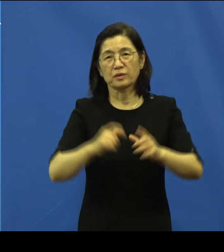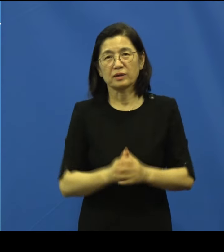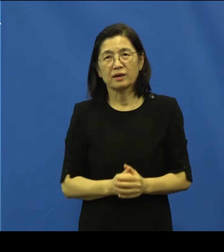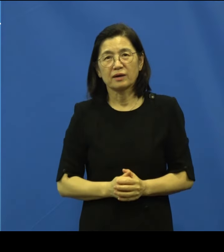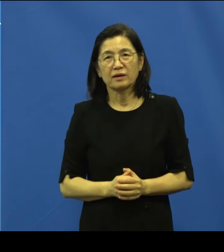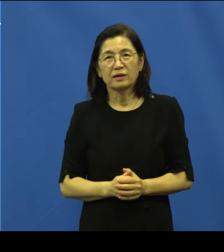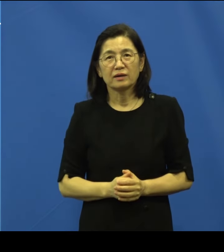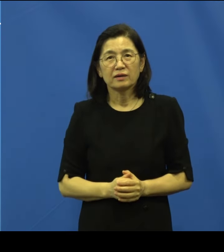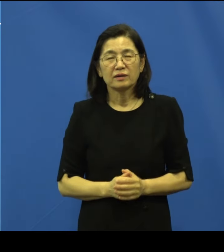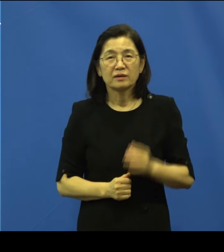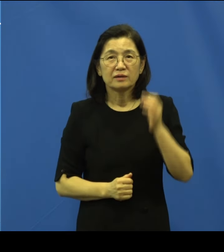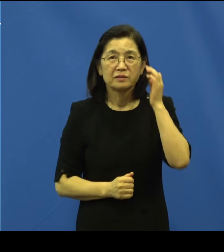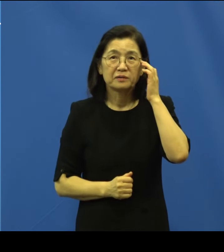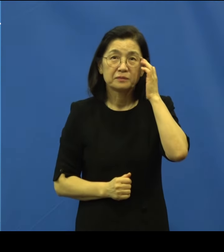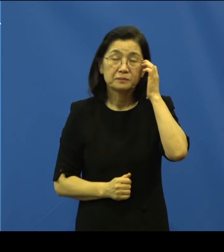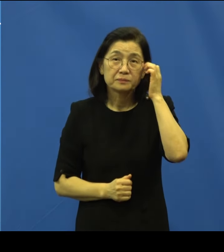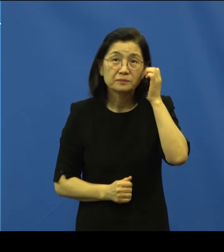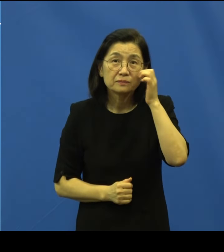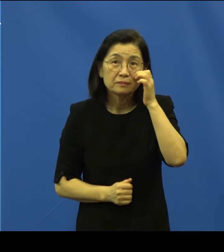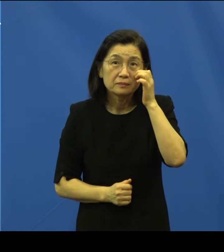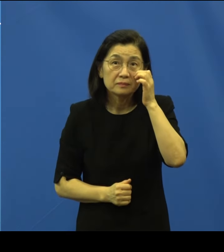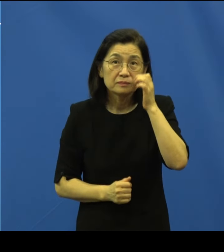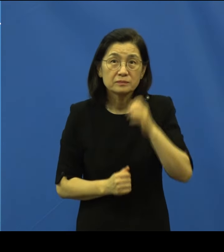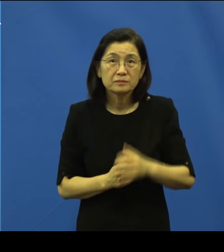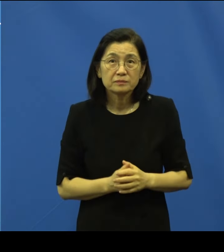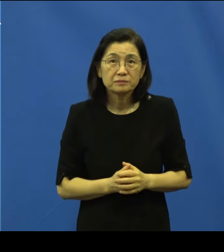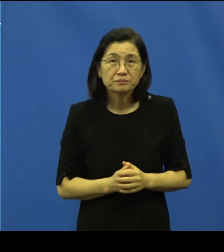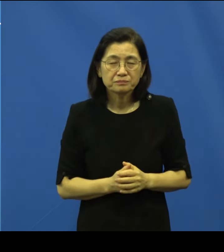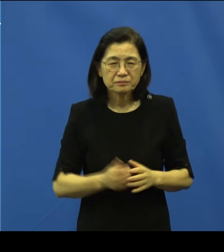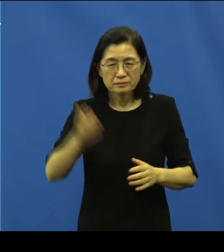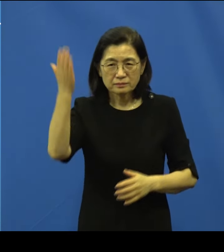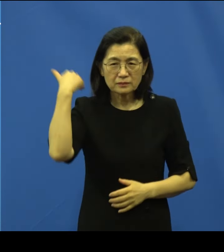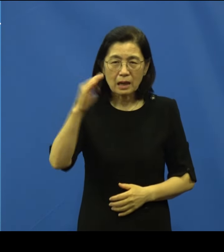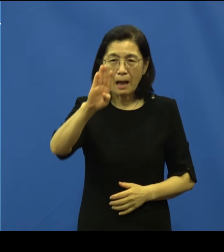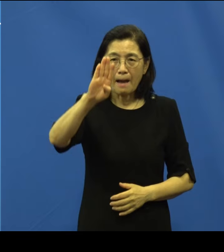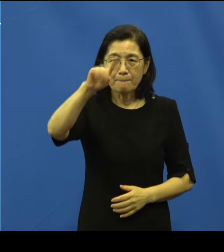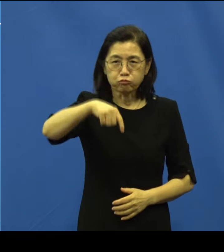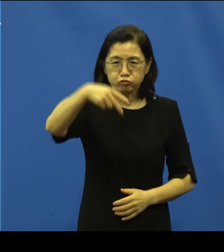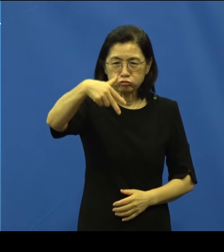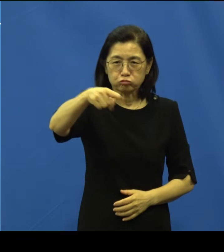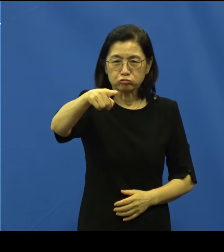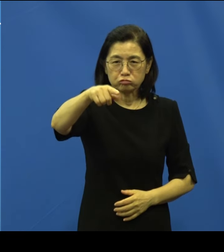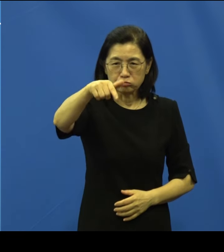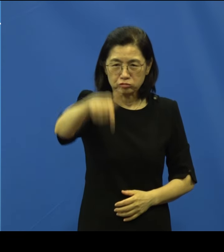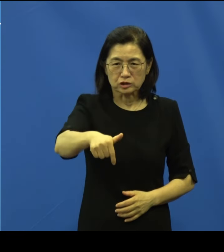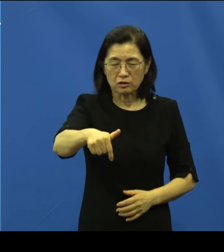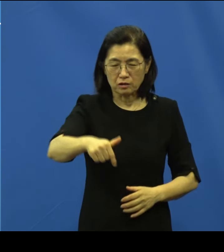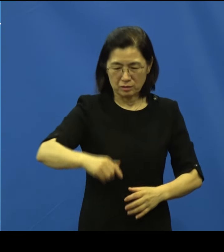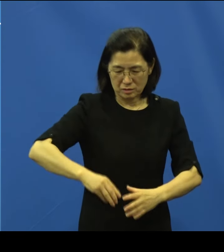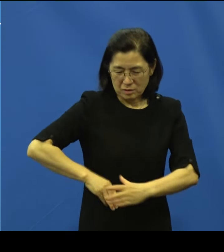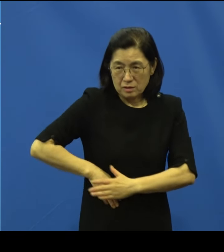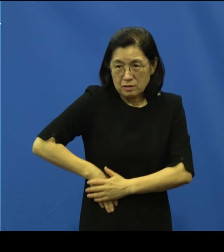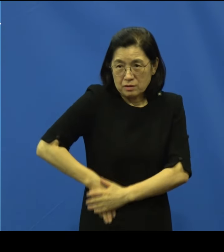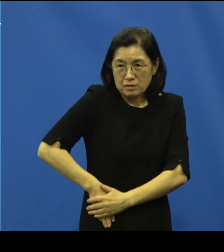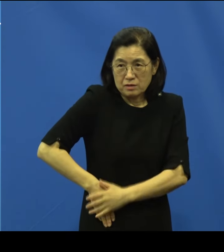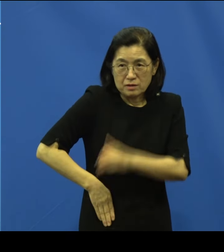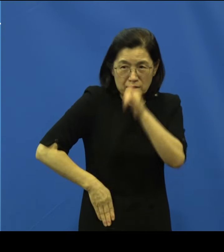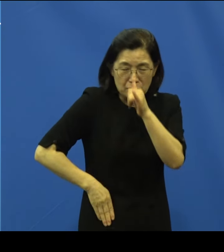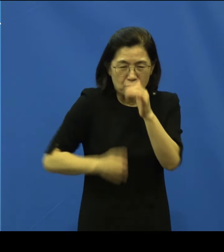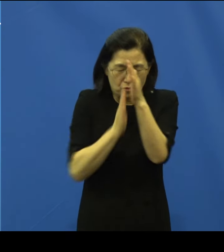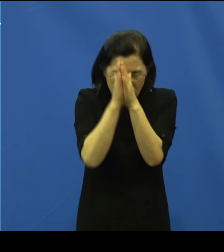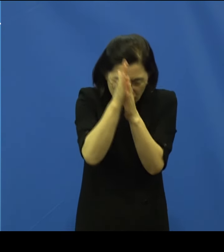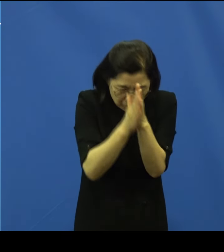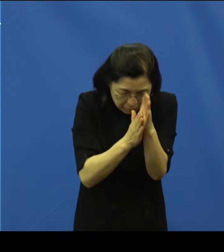그러니까 옛날에 뭐 내 무당 굿하고 뭐 내 부적 차고 다니고 내 가서 빌고